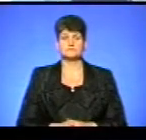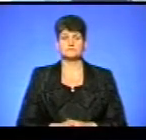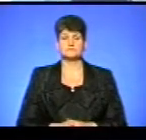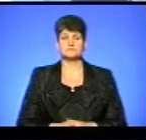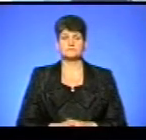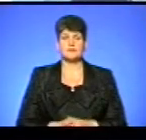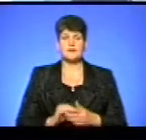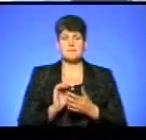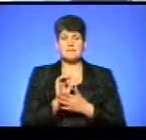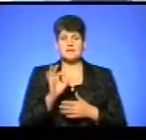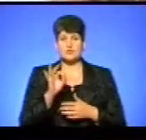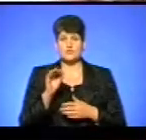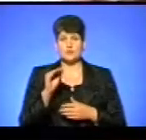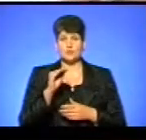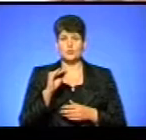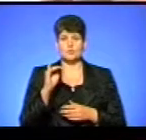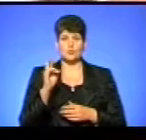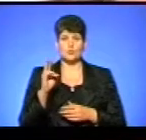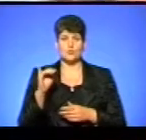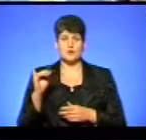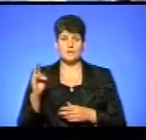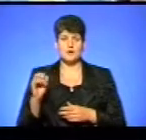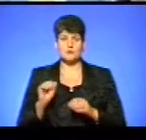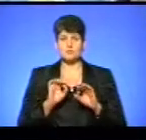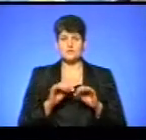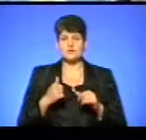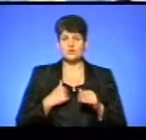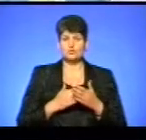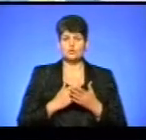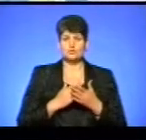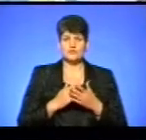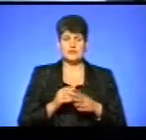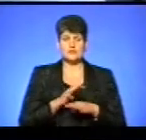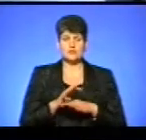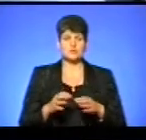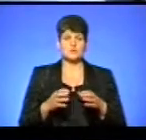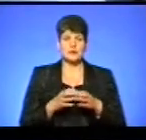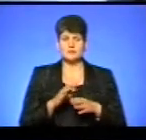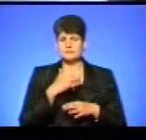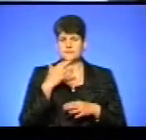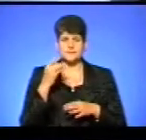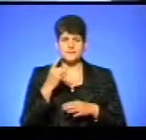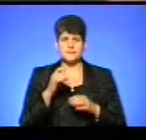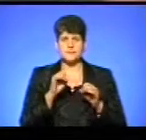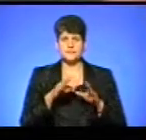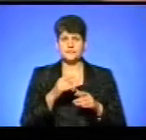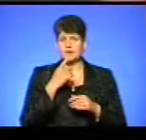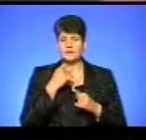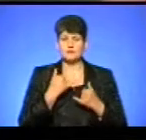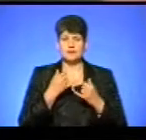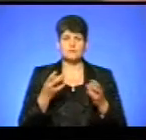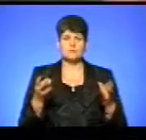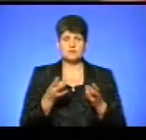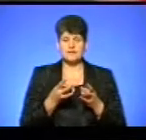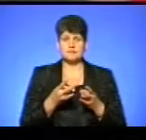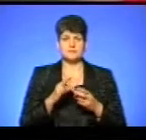Пресофіцер військової частини Юрій Кульпа розповідає, військовослужбовці артилерійської бригади неодноразово здавали кров для потреб